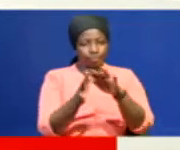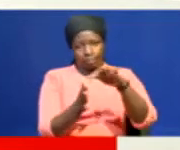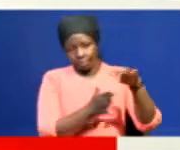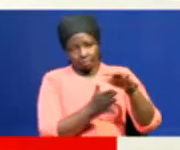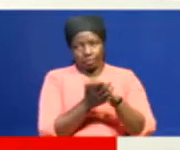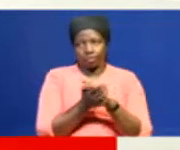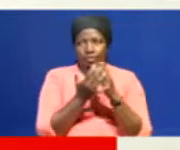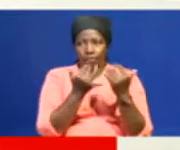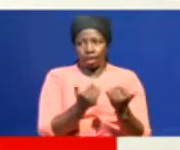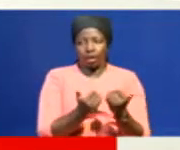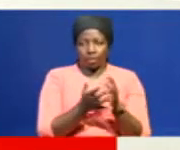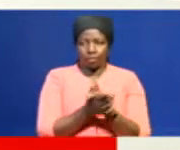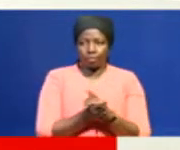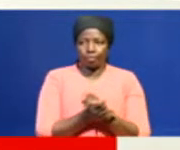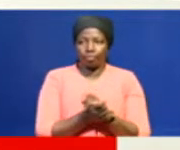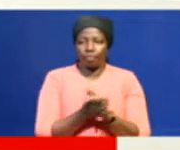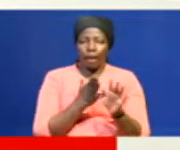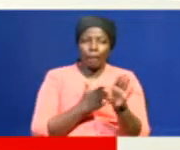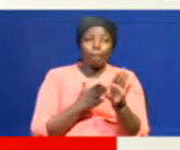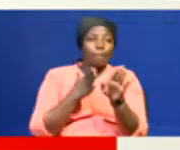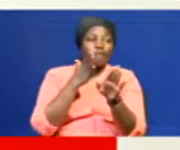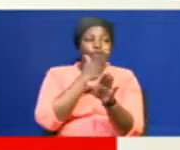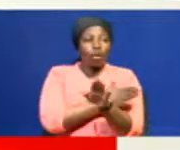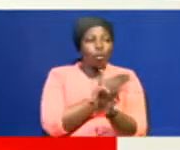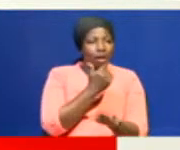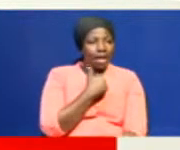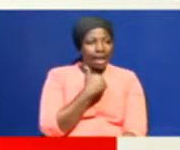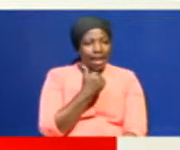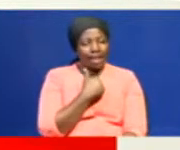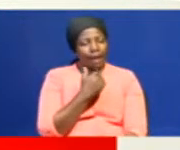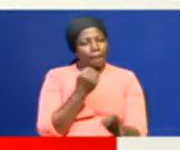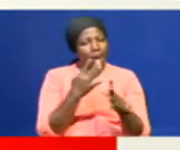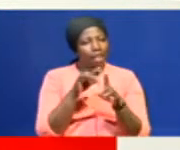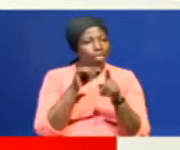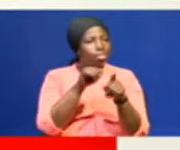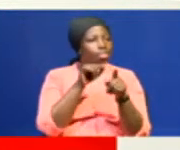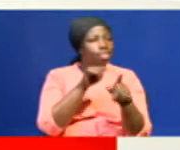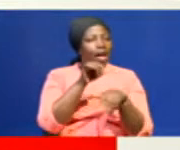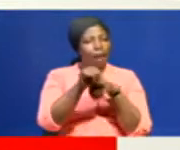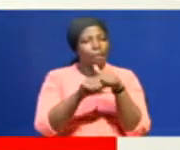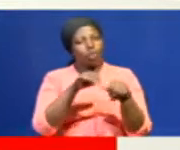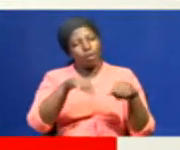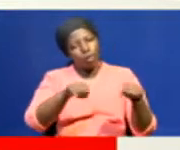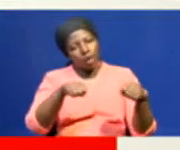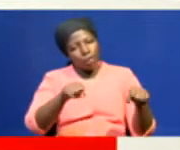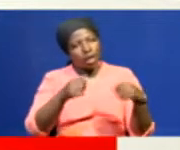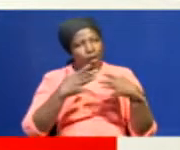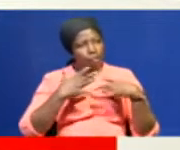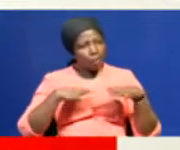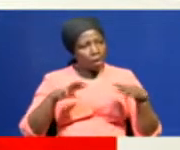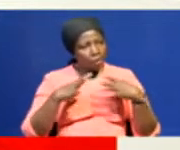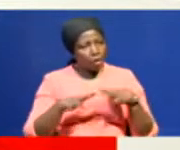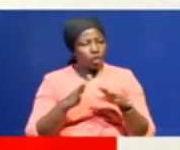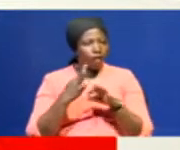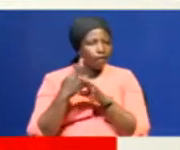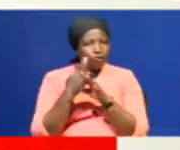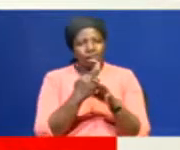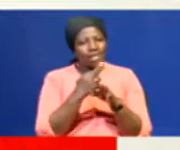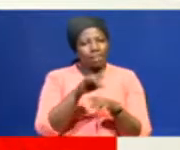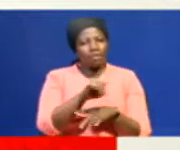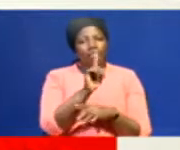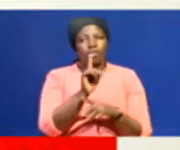bodaboda. Mm-hmm. Pale awali kulikuwepo na shutuma nyingi tu kuhusiana na watu wa bodaboda itakapelekea, mm-hmm, wao kulazimishwa kujiunga